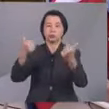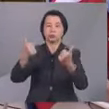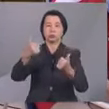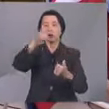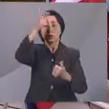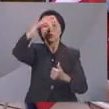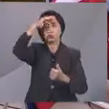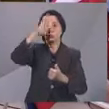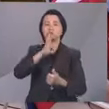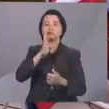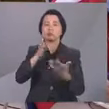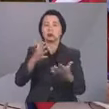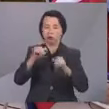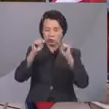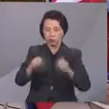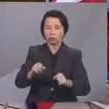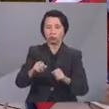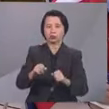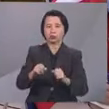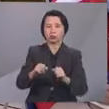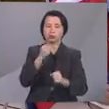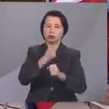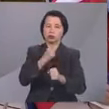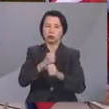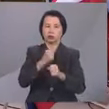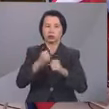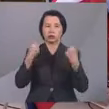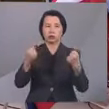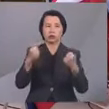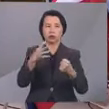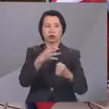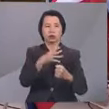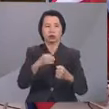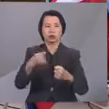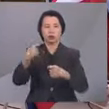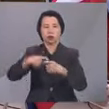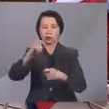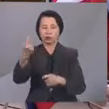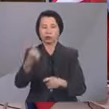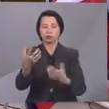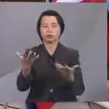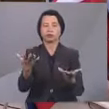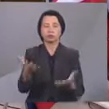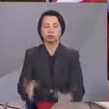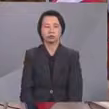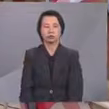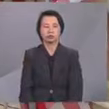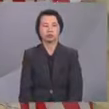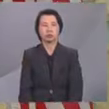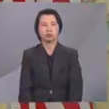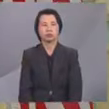Jadi hanya dibenarkan hanyalah untuk bekerja, kesihatan dan berkaitan sahaja. So apa komen Tok? Yeah.